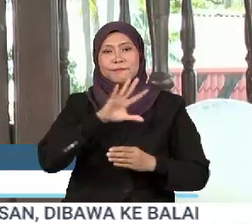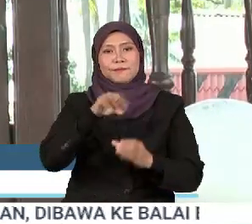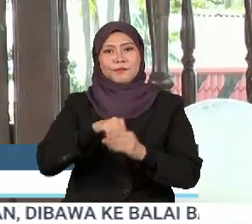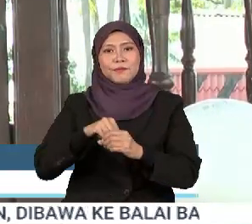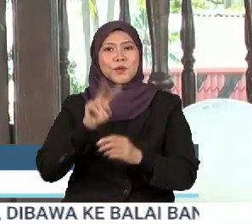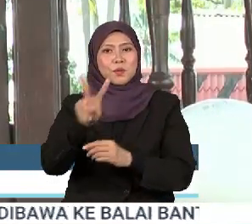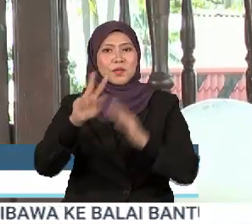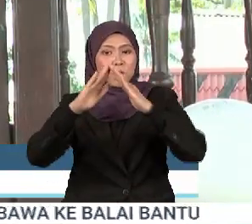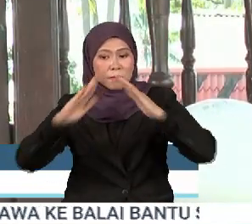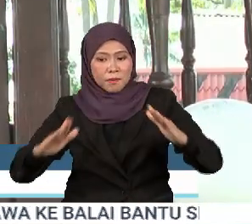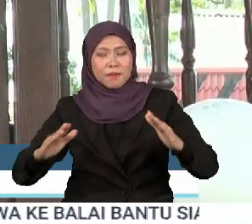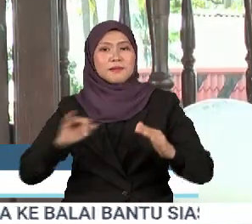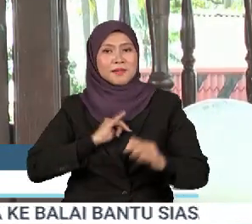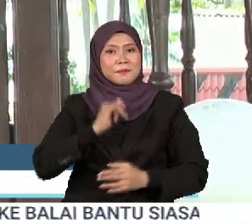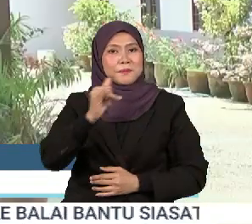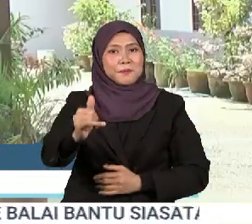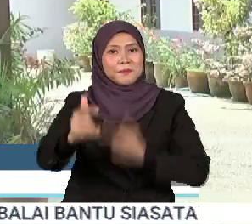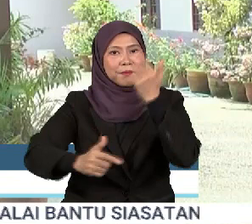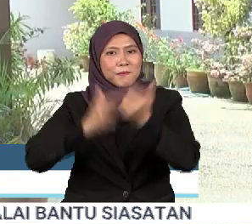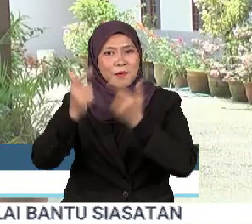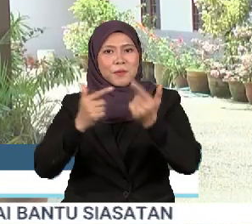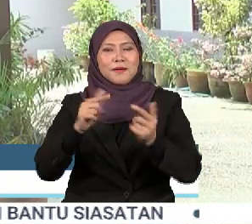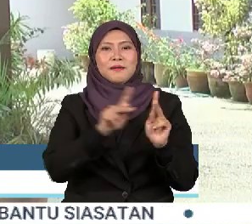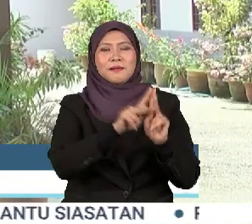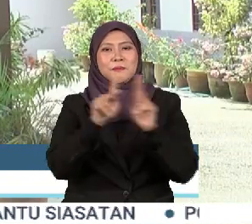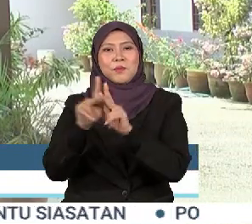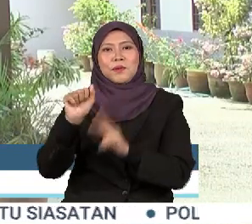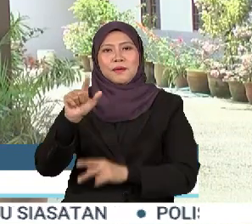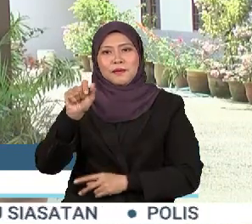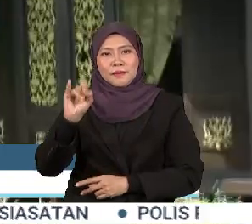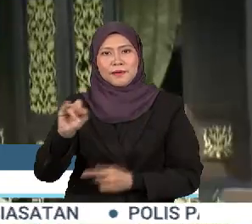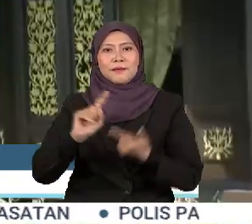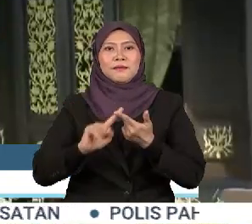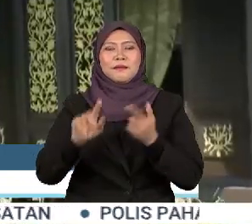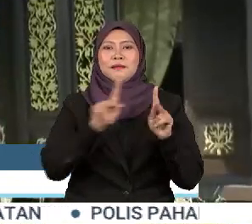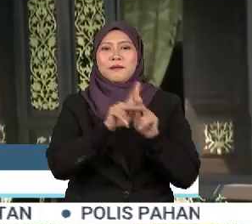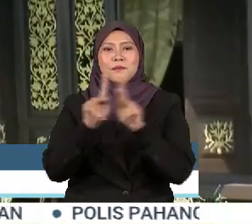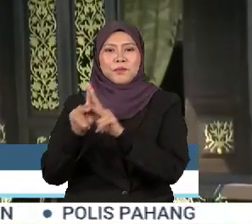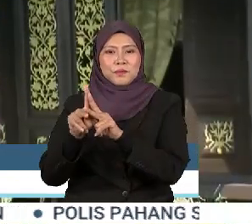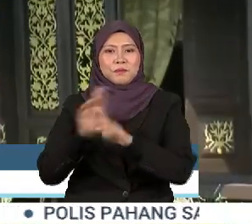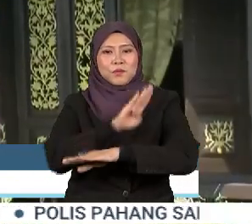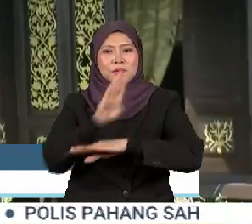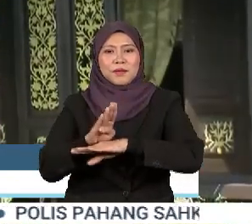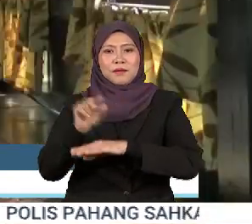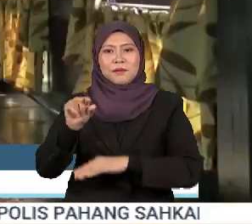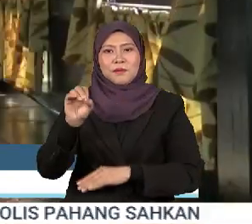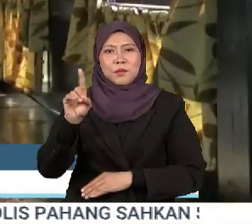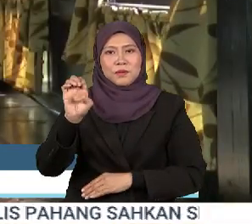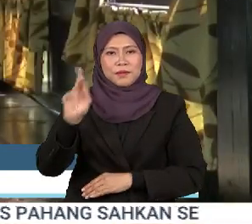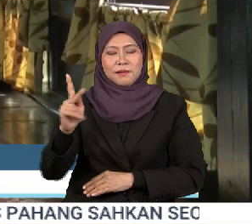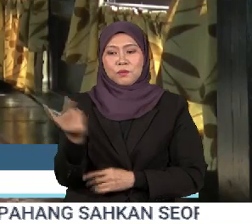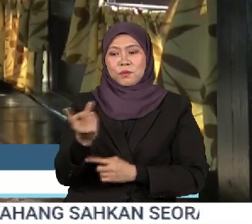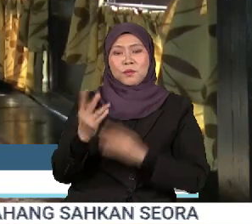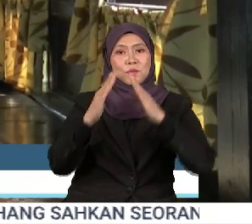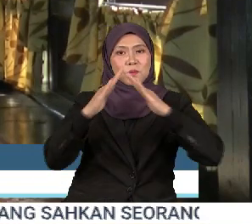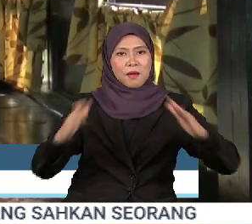rumah yang sempat saya kunjungi, iaitu di Kampung Alai dan Kampung Bukit Godek. Kedua-dua rumah ini mempunyai